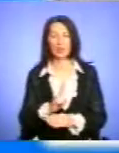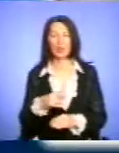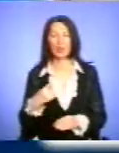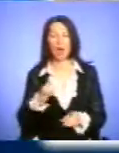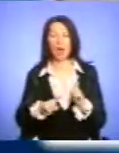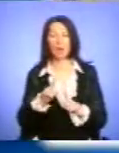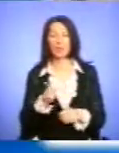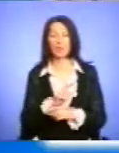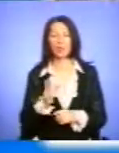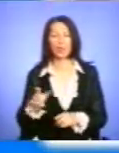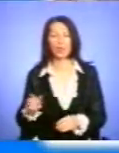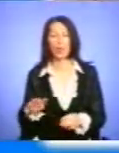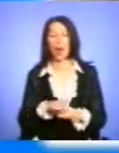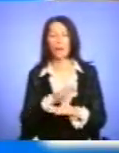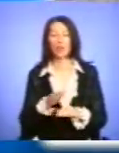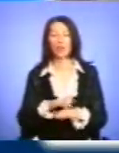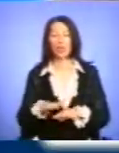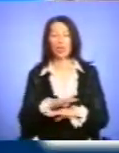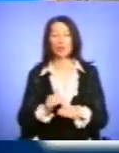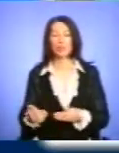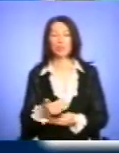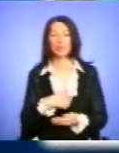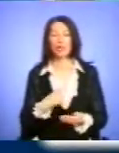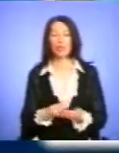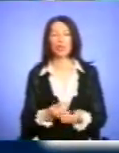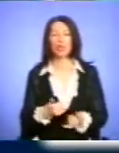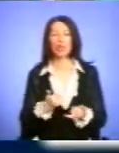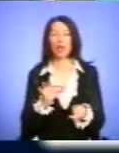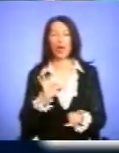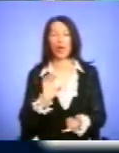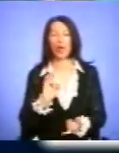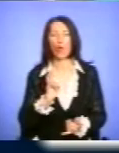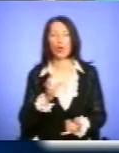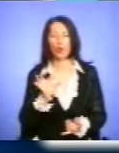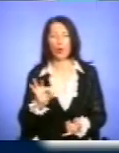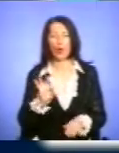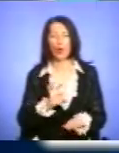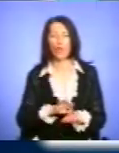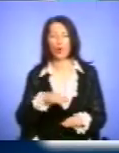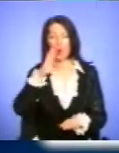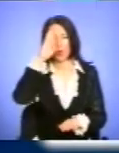Тернополяни на благочинному ярмарку зібрали кошти для онкохворого хлопчика.